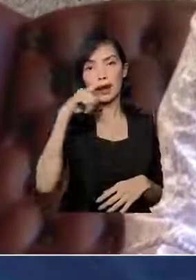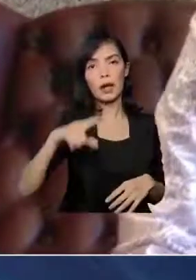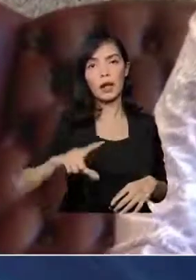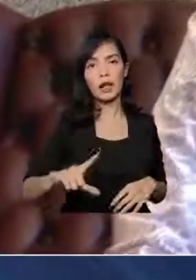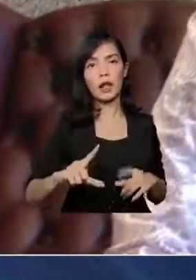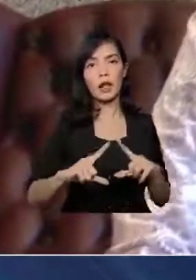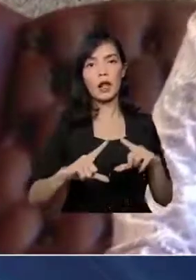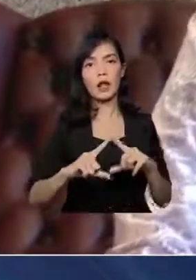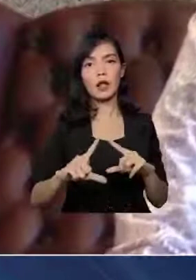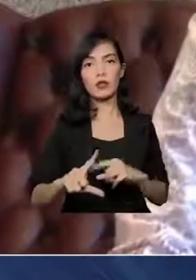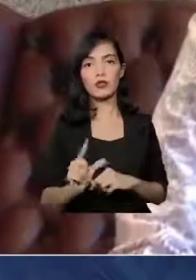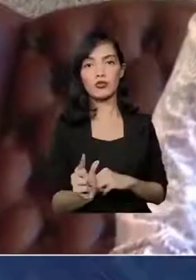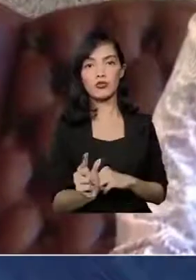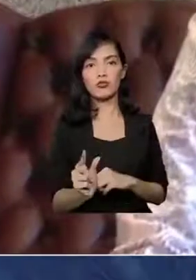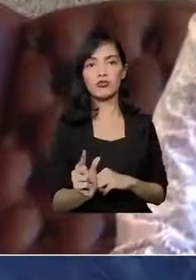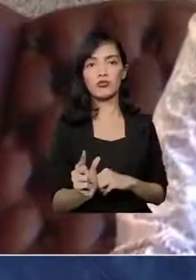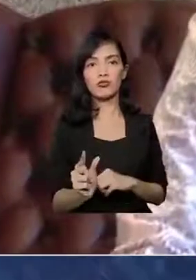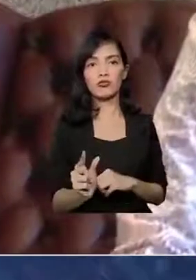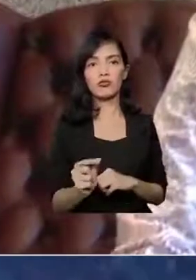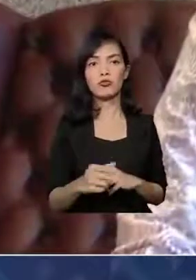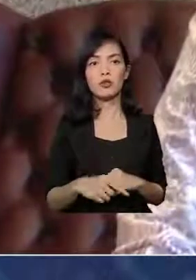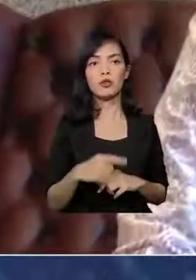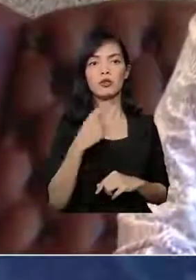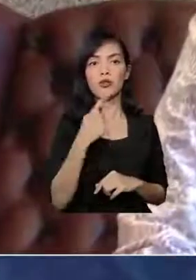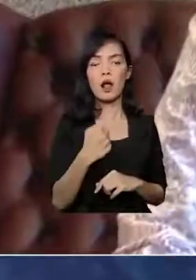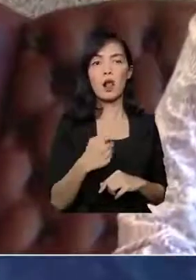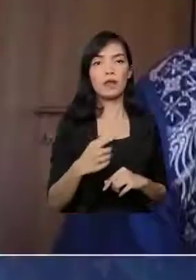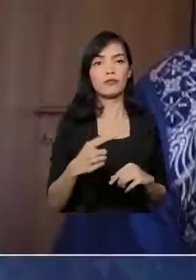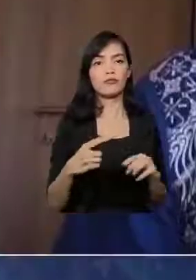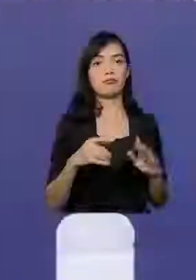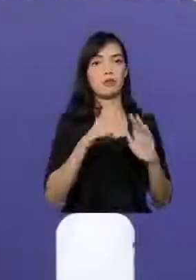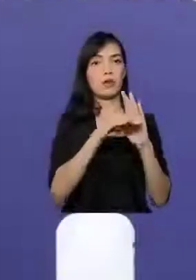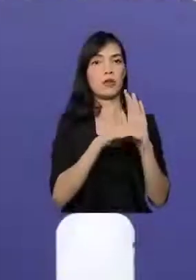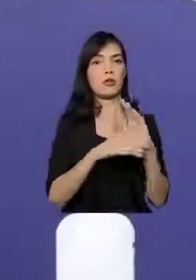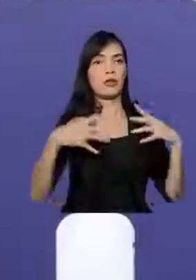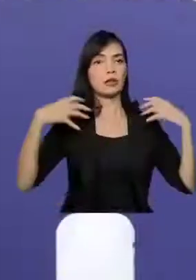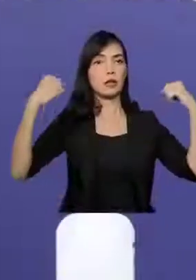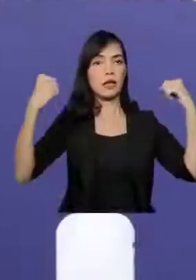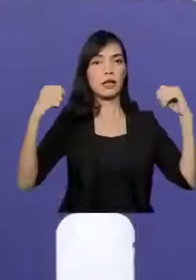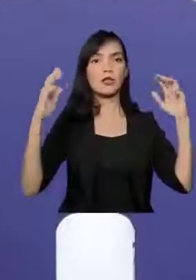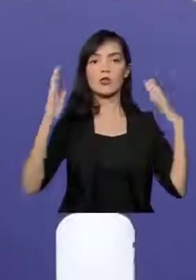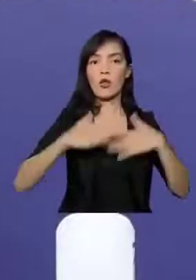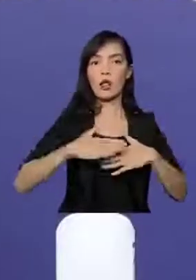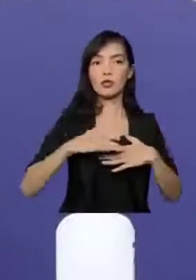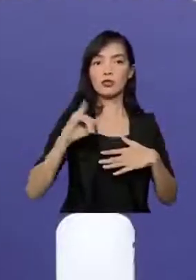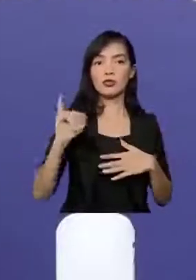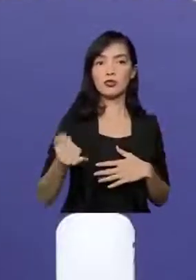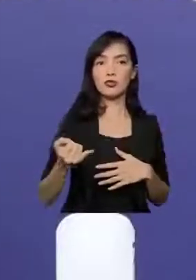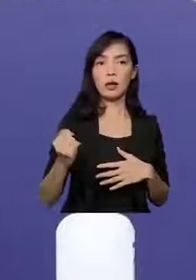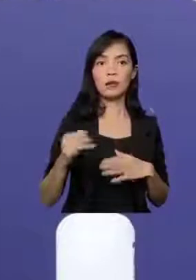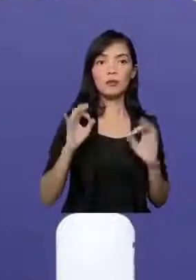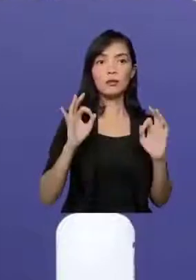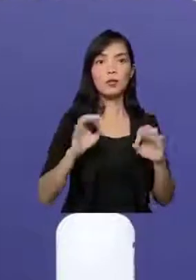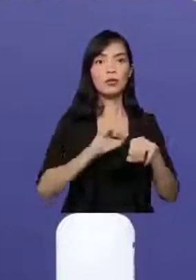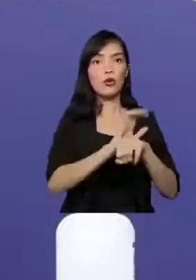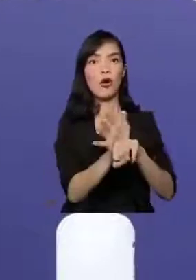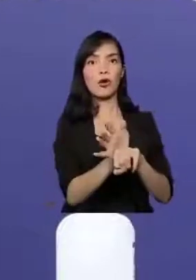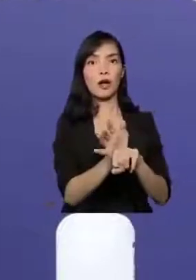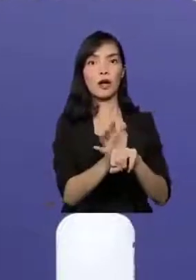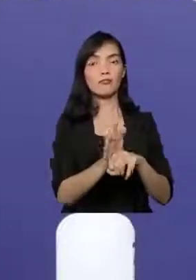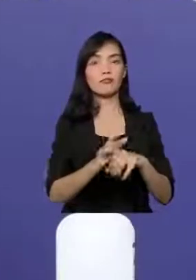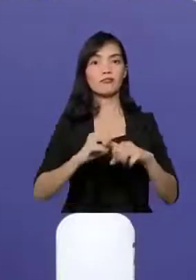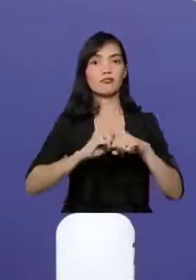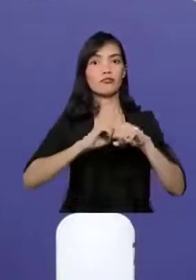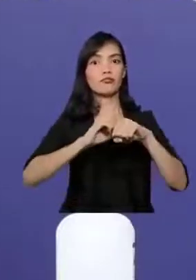Lalu bagaimana Pak untuk penerapan protokol kesehatan dalam melaksanakan ibadah Jumat ini selama pandemic feat 19 di